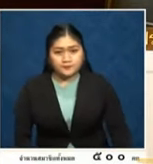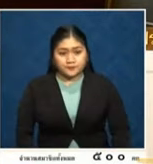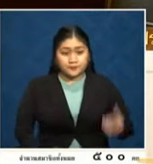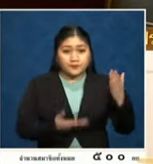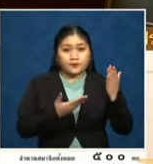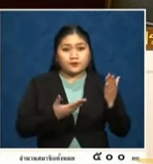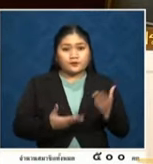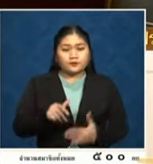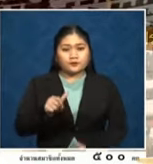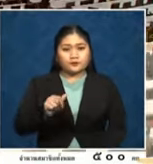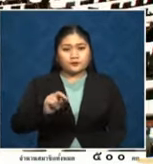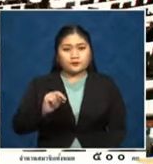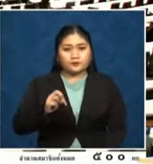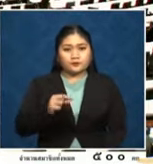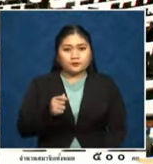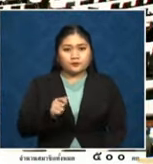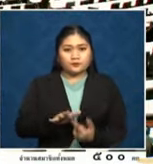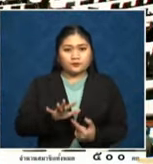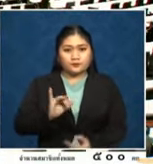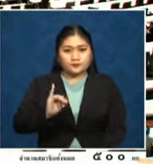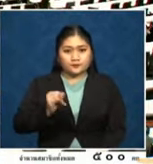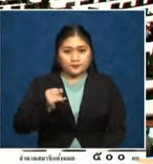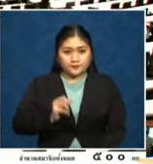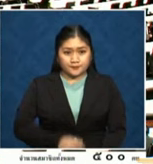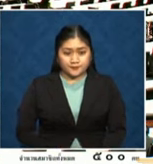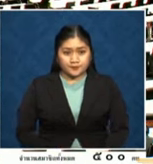อาจวงประยูรครับ